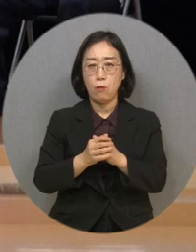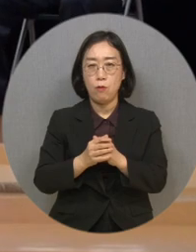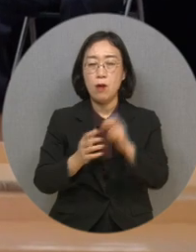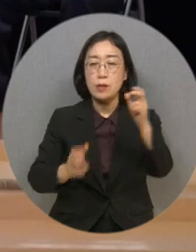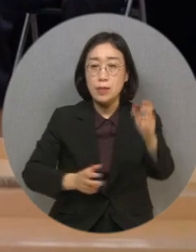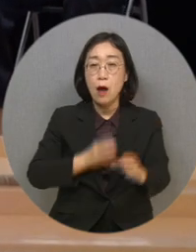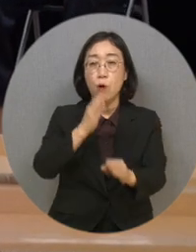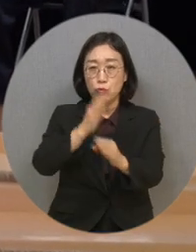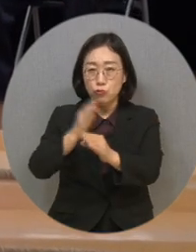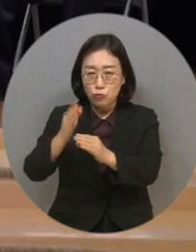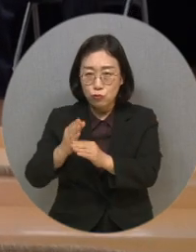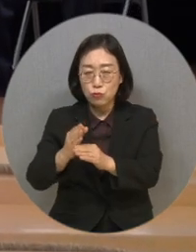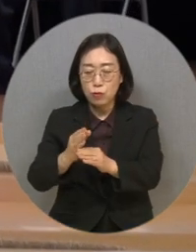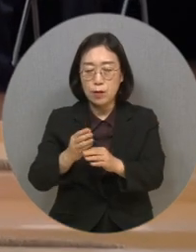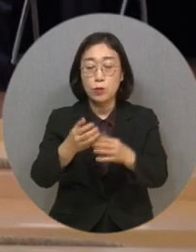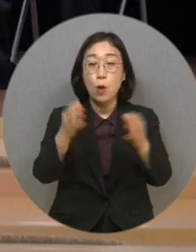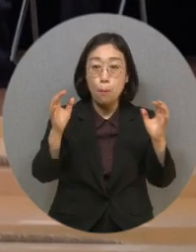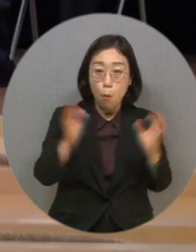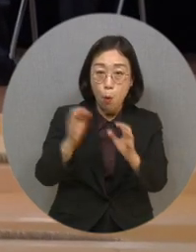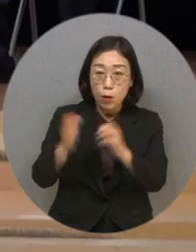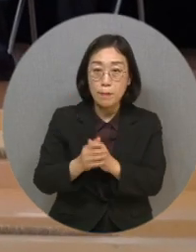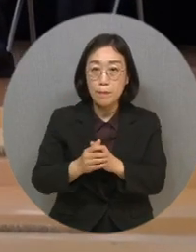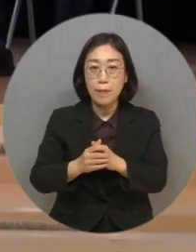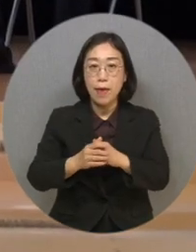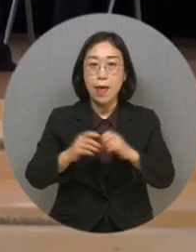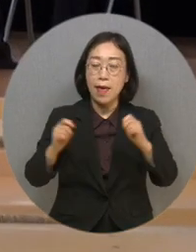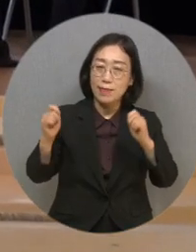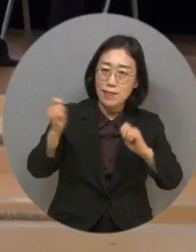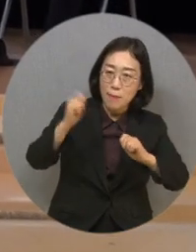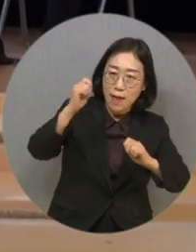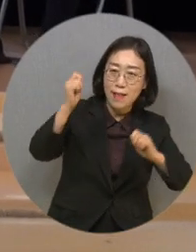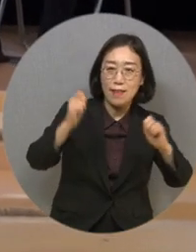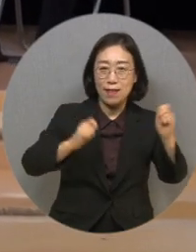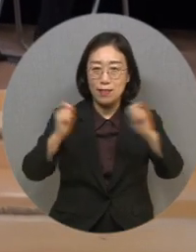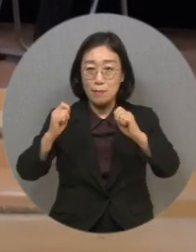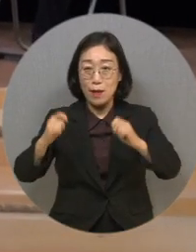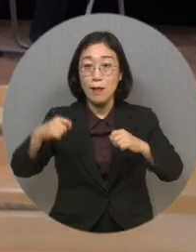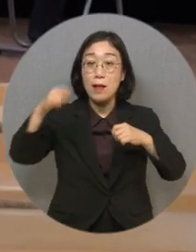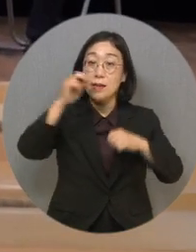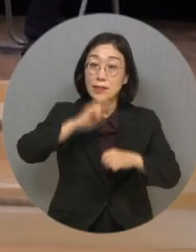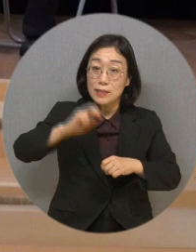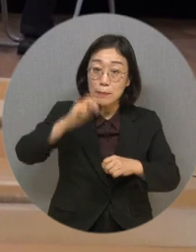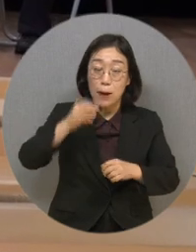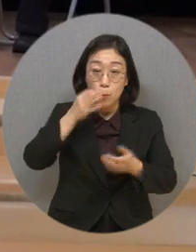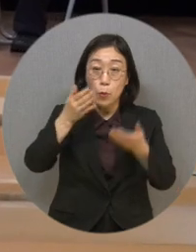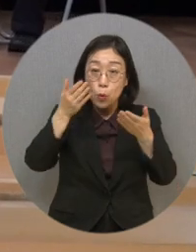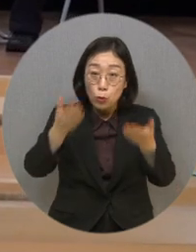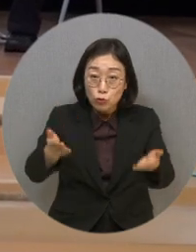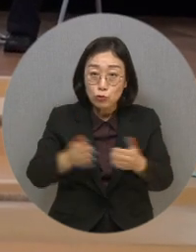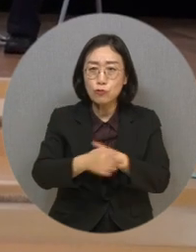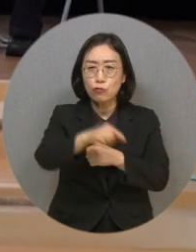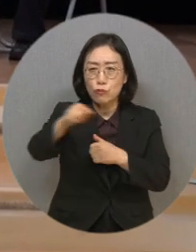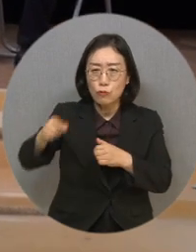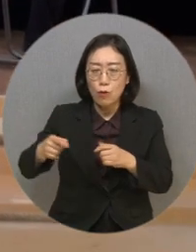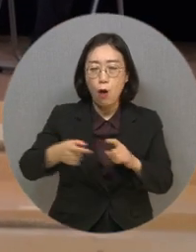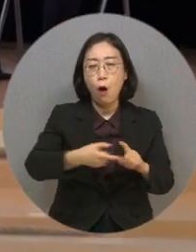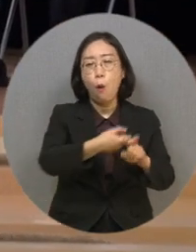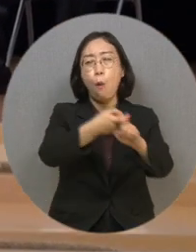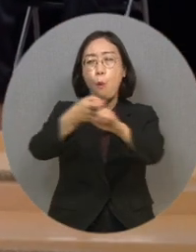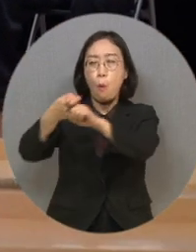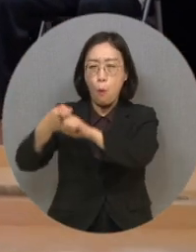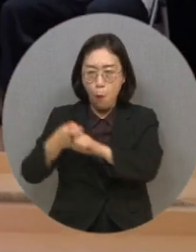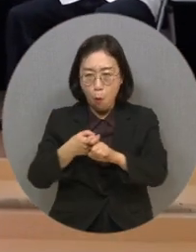만들어진 자조 모임의 하나인 핸드벨 연주팀은 고립의 삶에서 사회적 관계 형성이 있는 일상으로